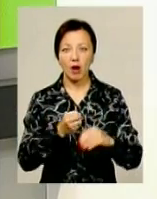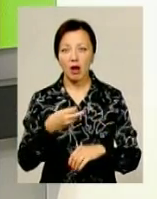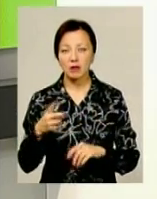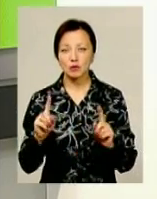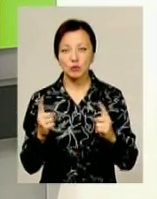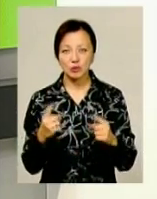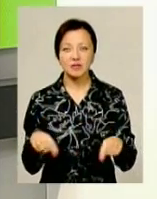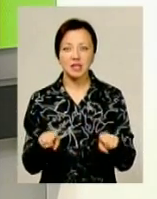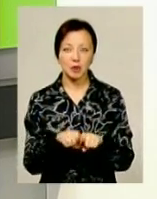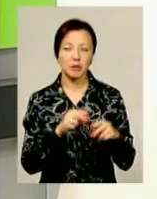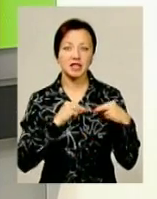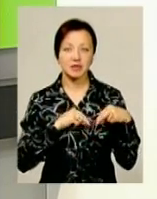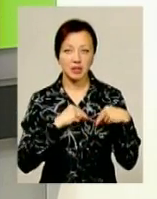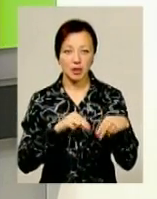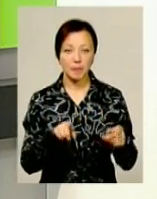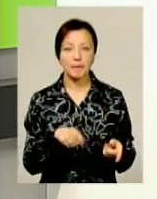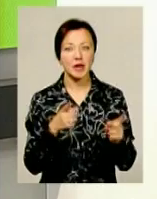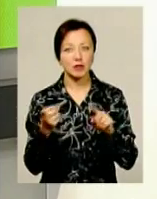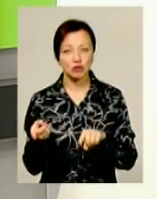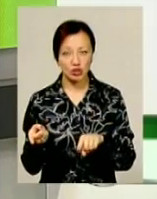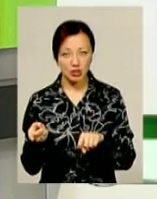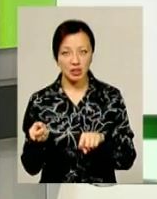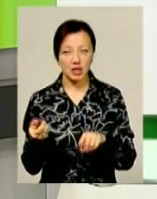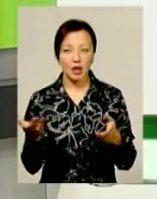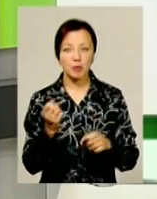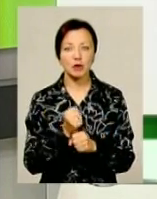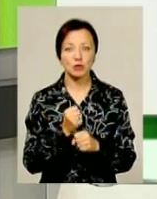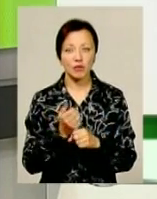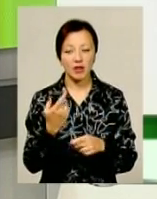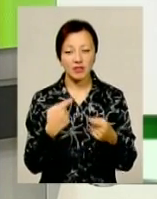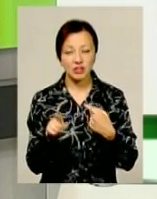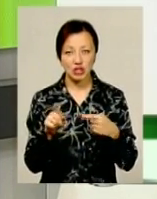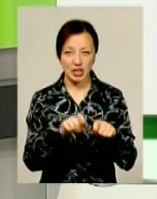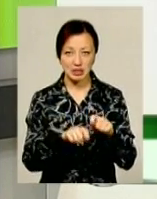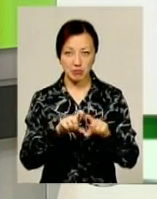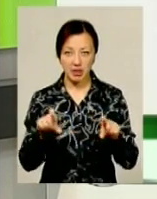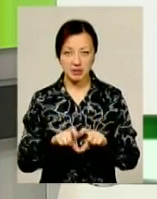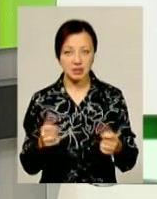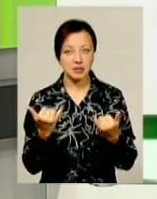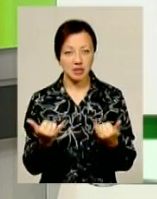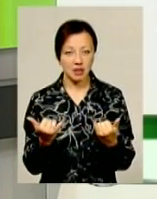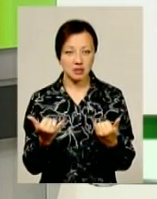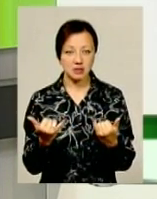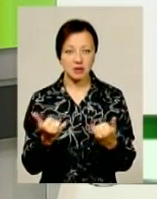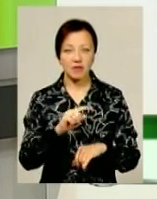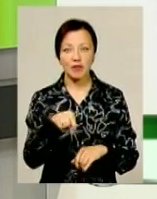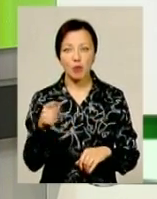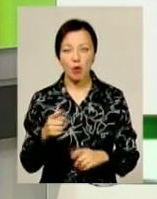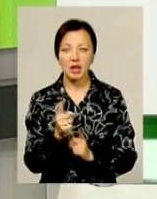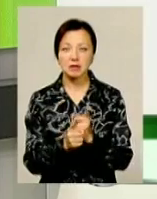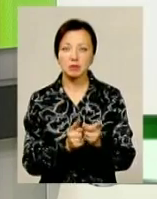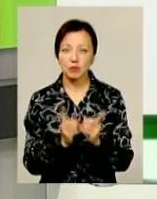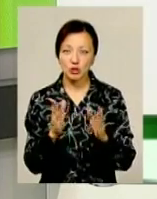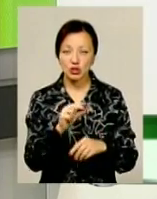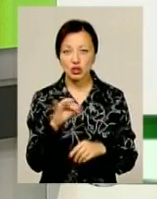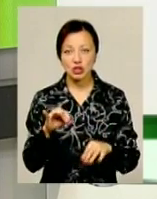що все-таки працівники перейшли, ті, які працювали в інших інспекціях. Зараз вимоги будуть змінюватися.